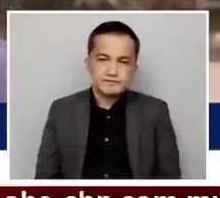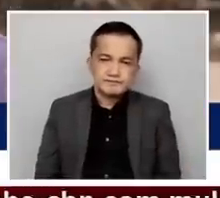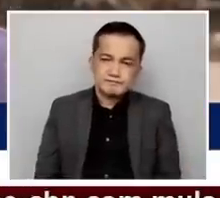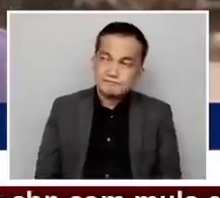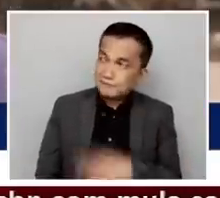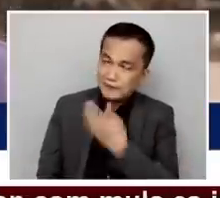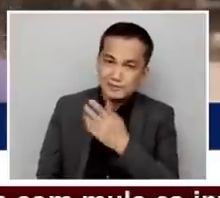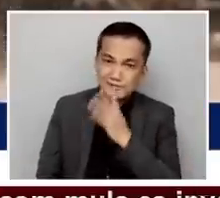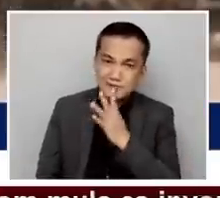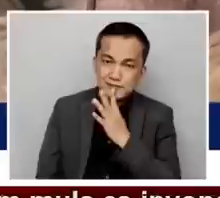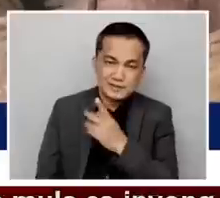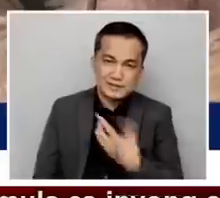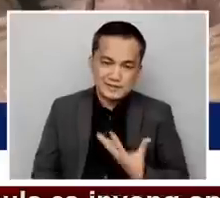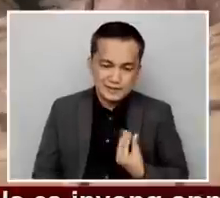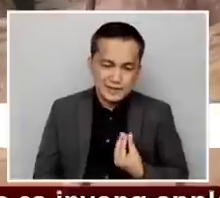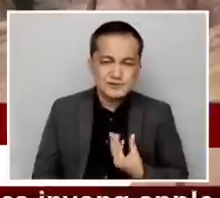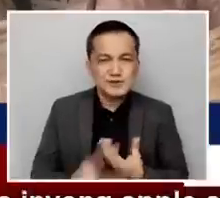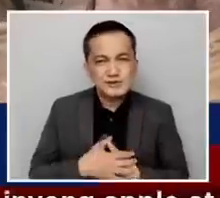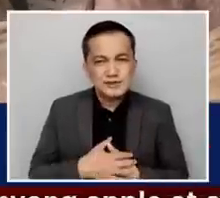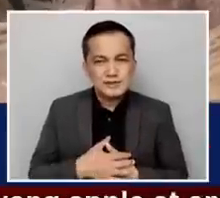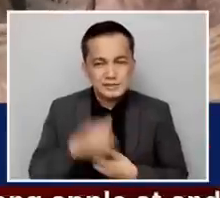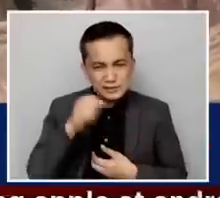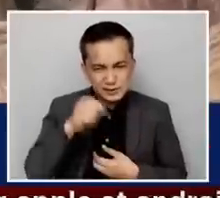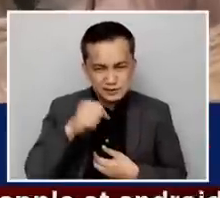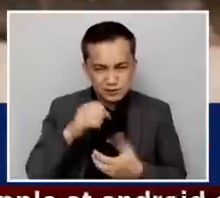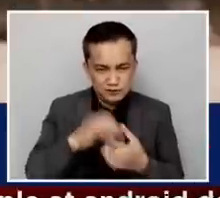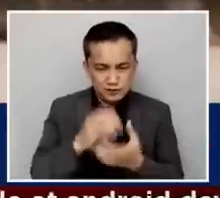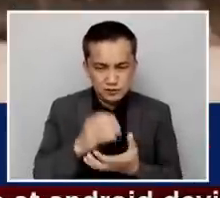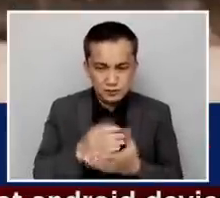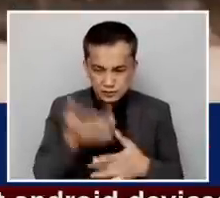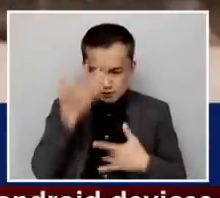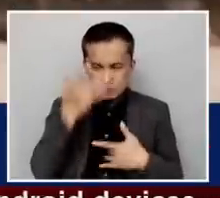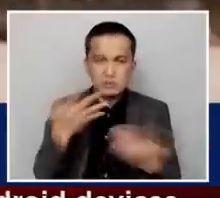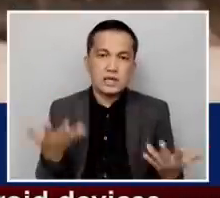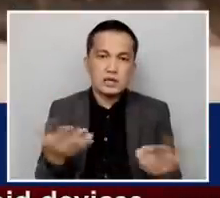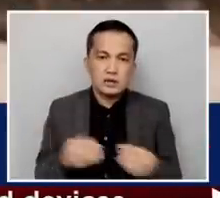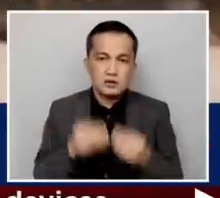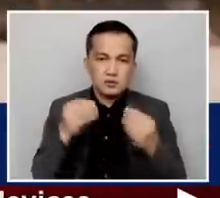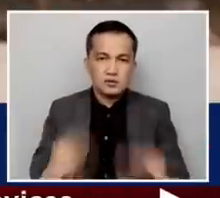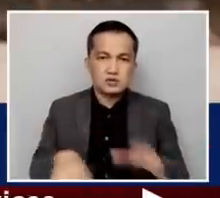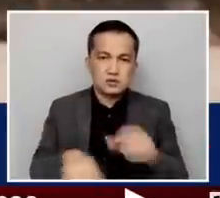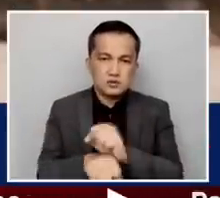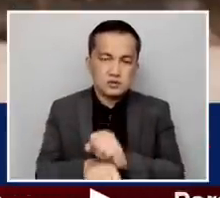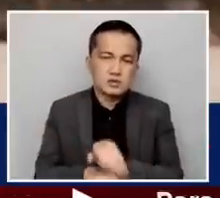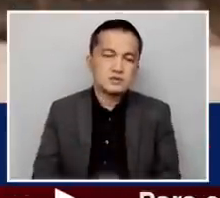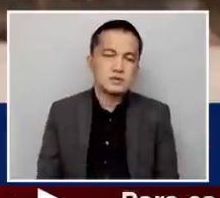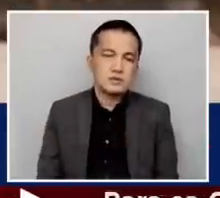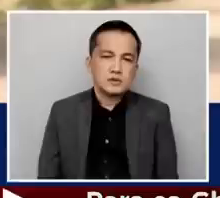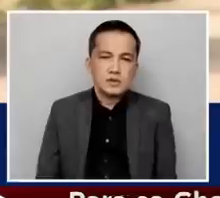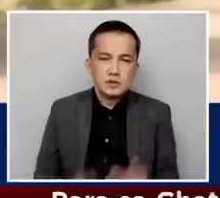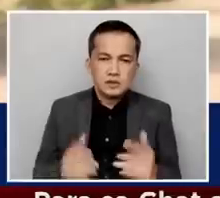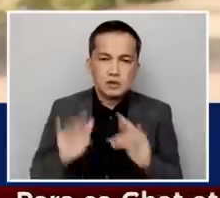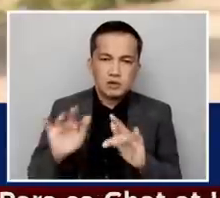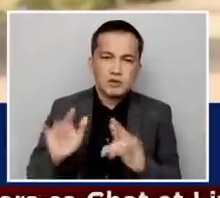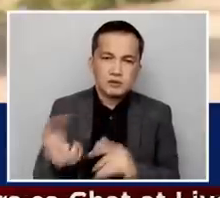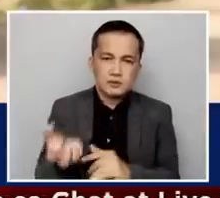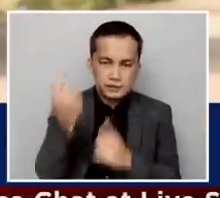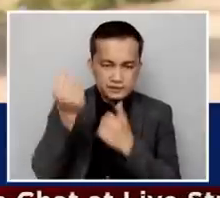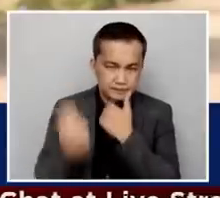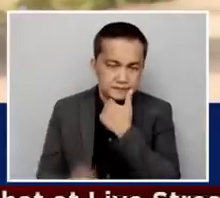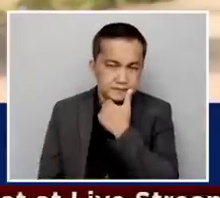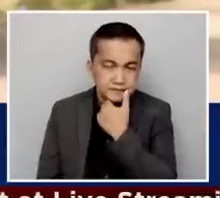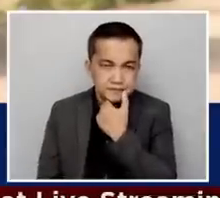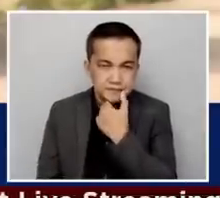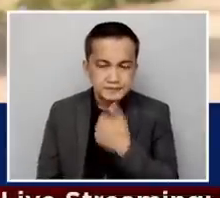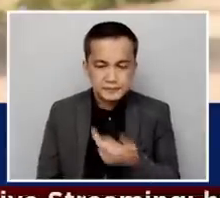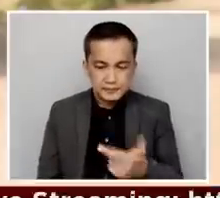siyempre baka magkasakit eh. Pag nawala po yan, wala rin kami trabaho. Saka kawawa na may-ari. Isa lamang ang